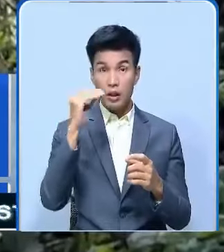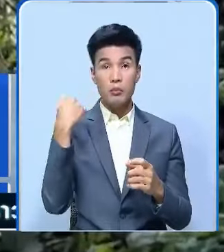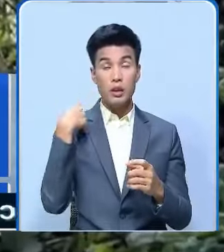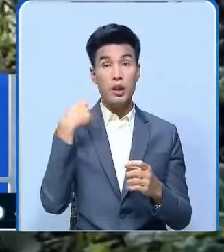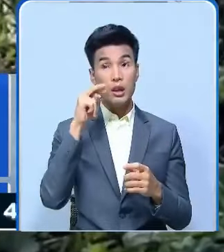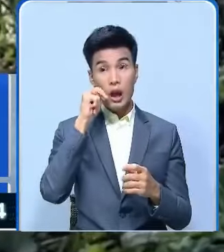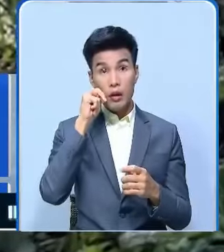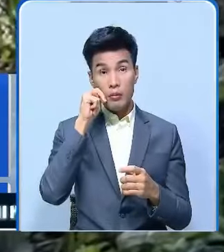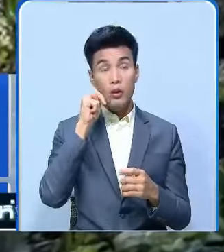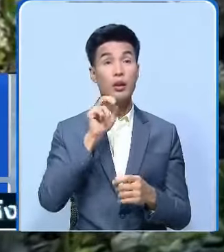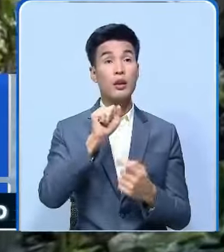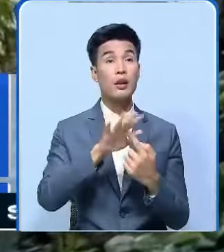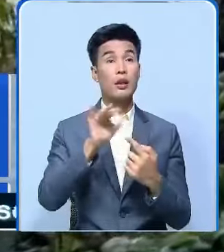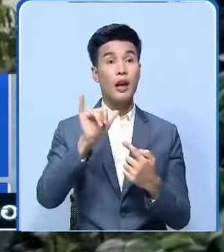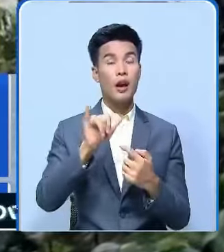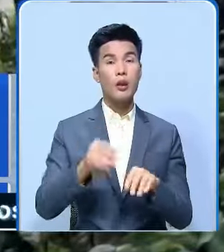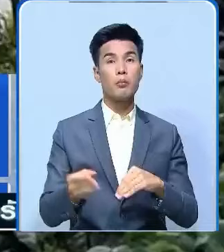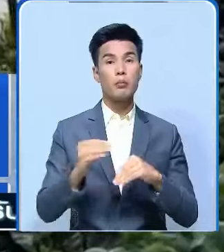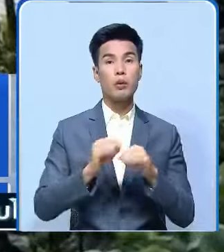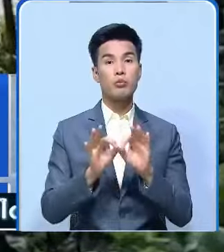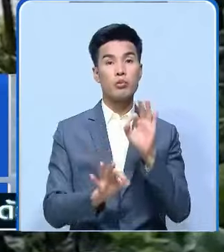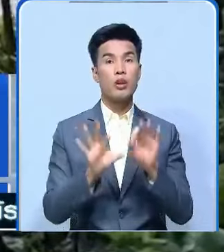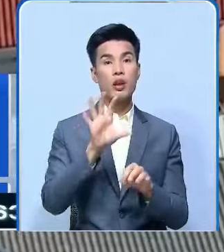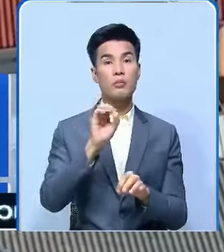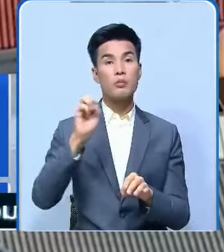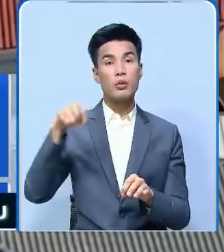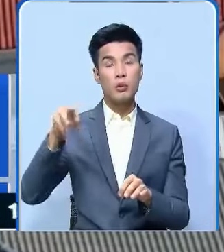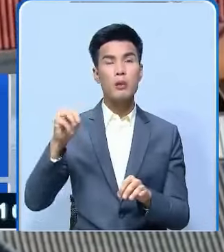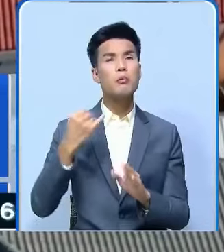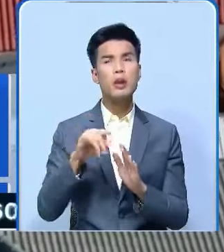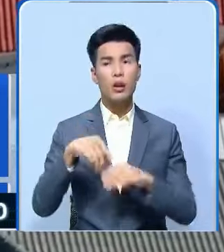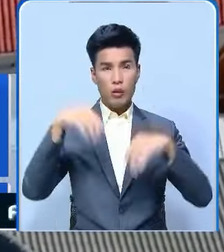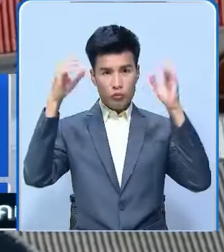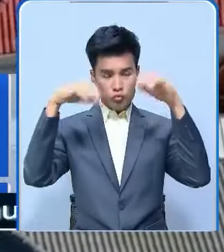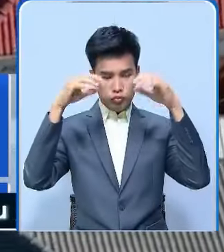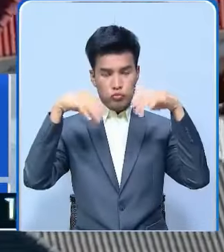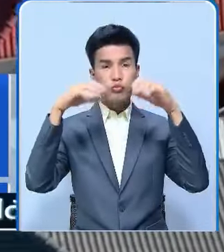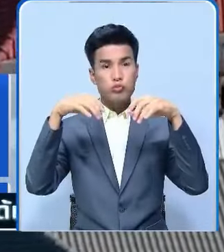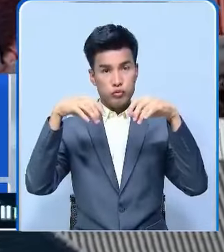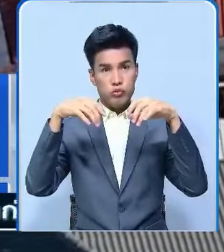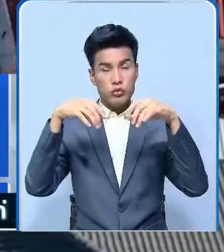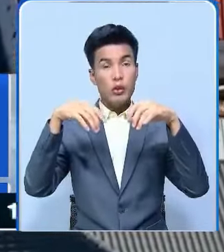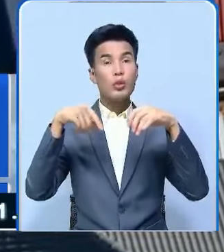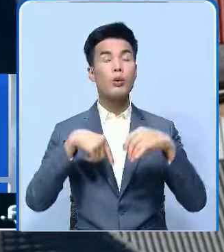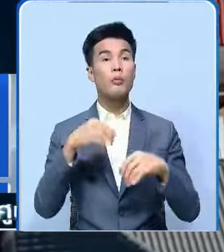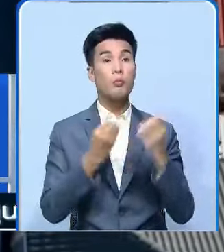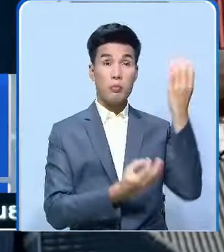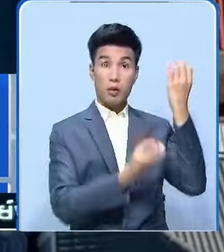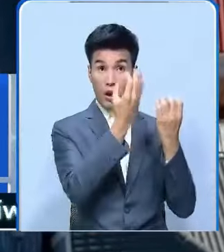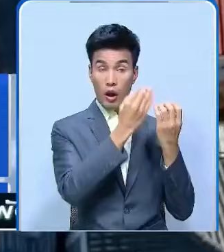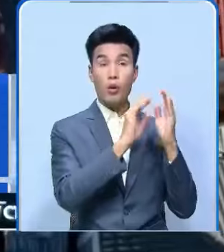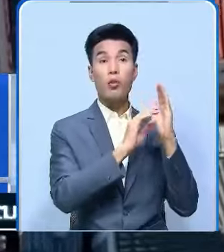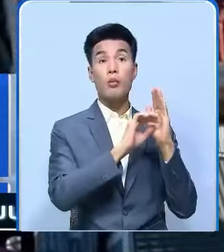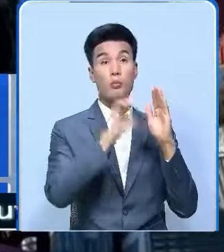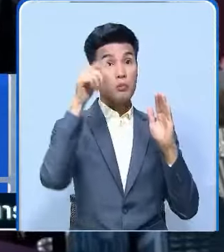ำที่แม่น้ำสายเพิ่มสูงขึ้นอีก50เซนติเมตรก็คาดว่าเกิดจากฝนที่มันตกลงมาค่ะจากป่าต้นน้ำที่ประเทศเมียน